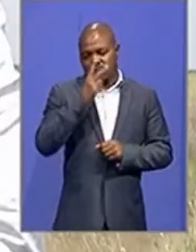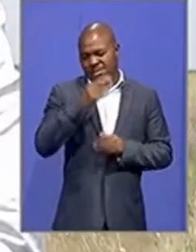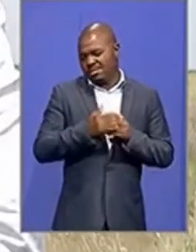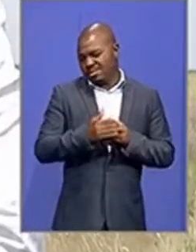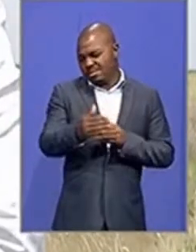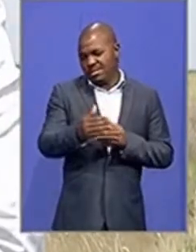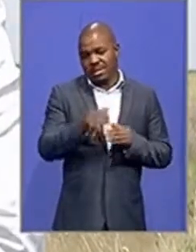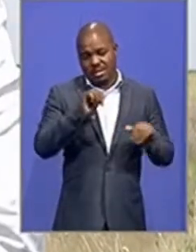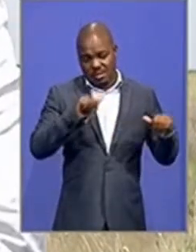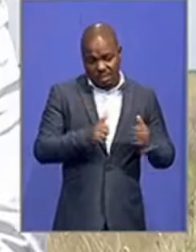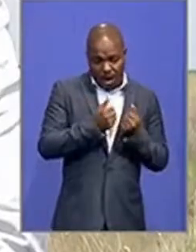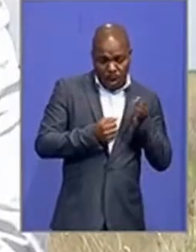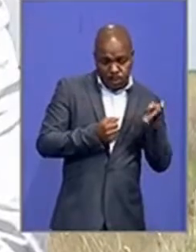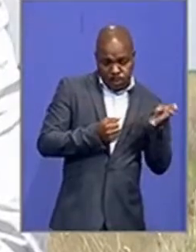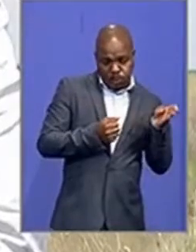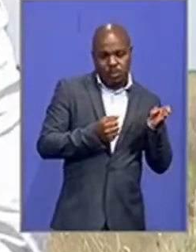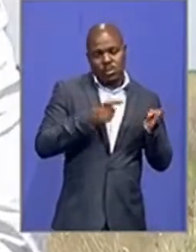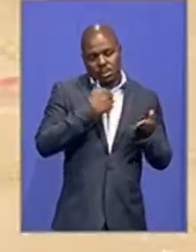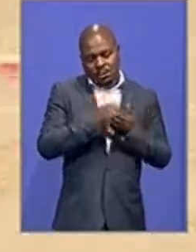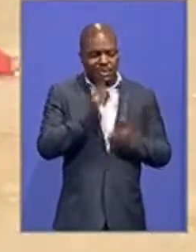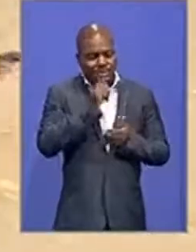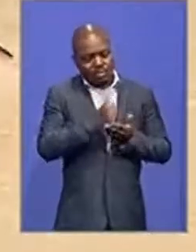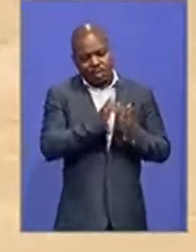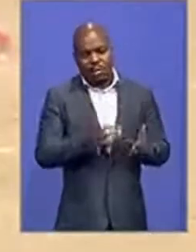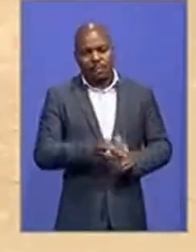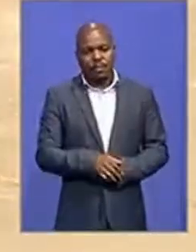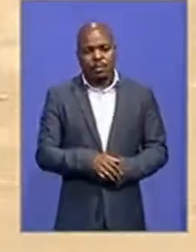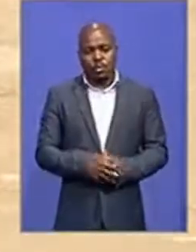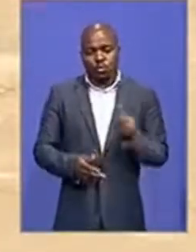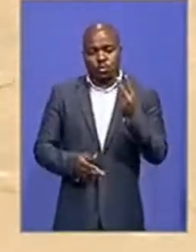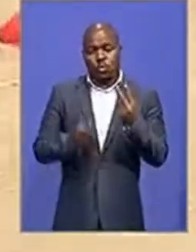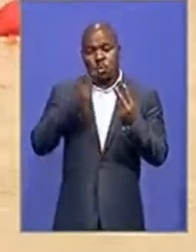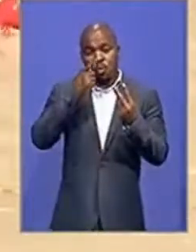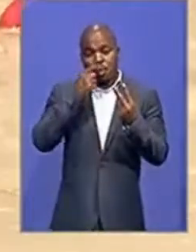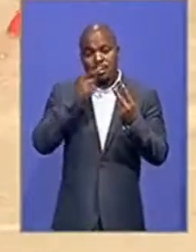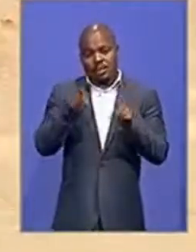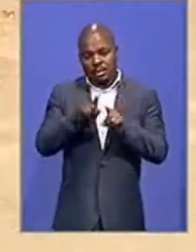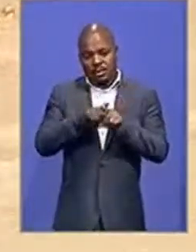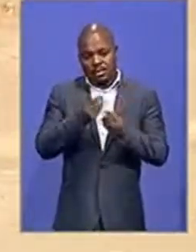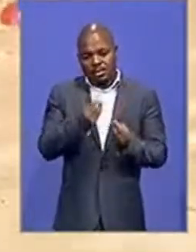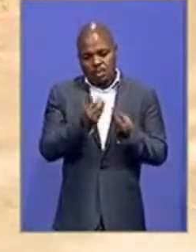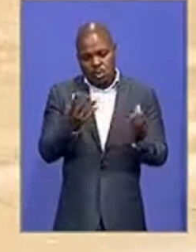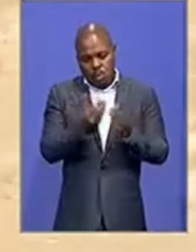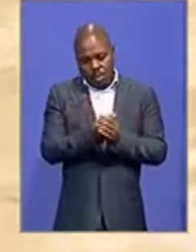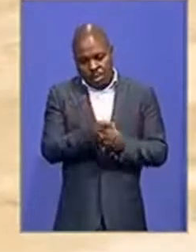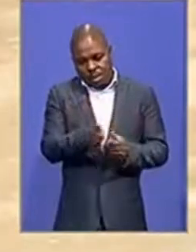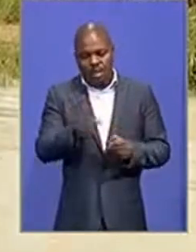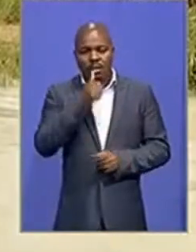le diphephetso re tla bona hore na re etsa jwang. Banna ba le babedi ba baneng ba tsamaya le bashwi